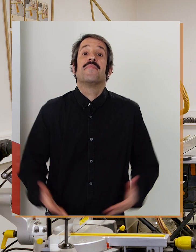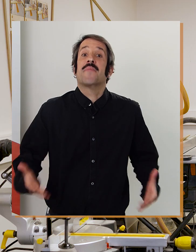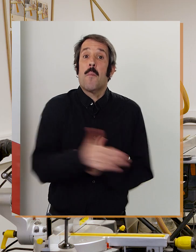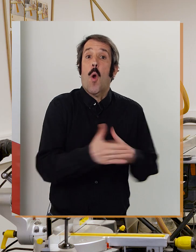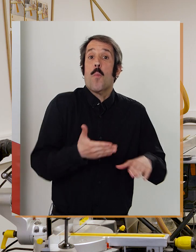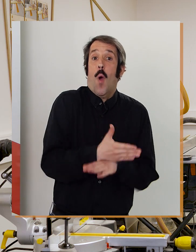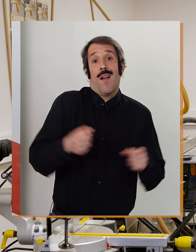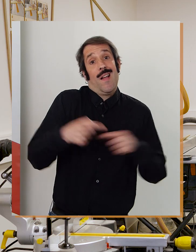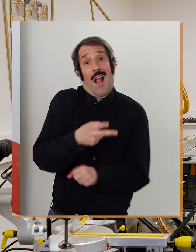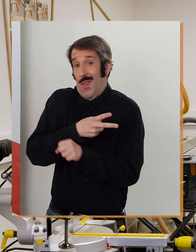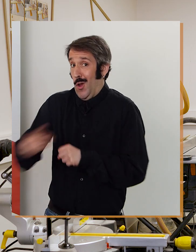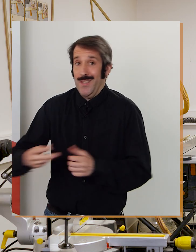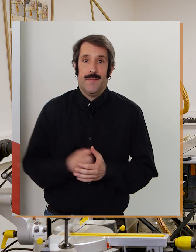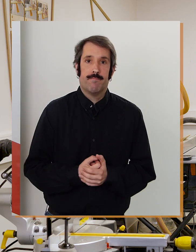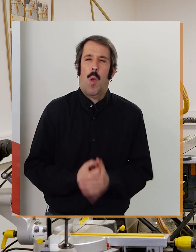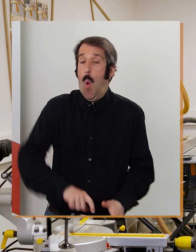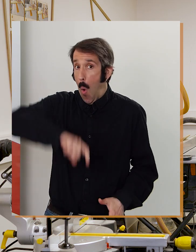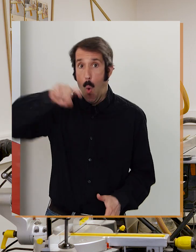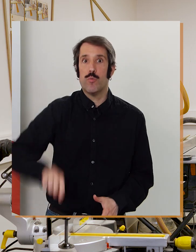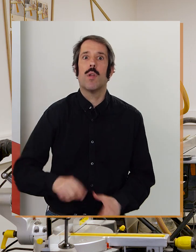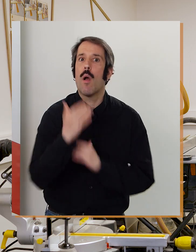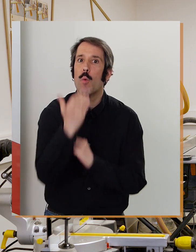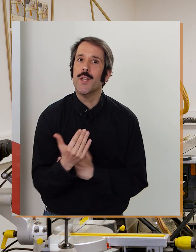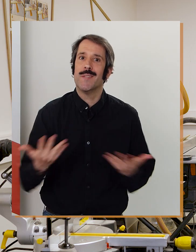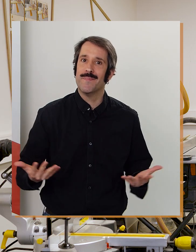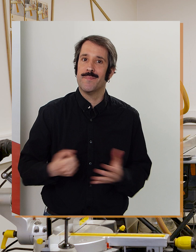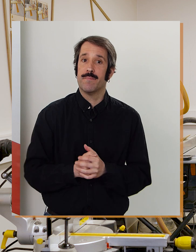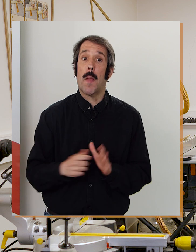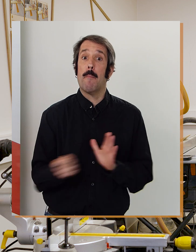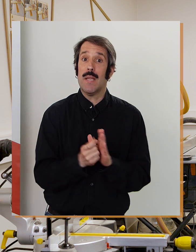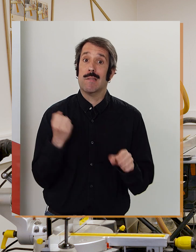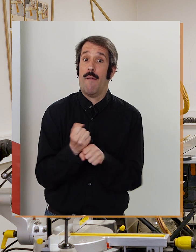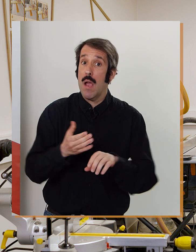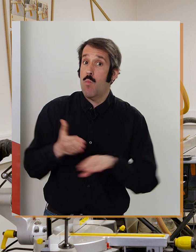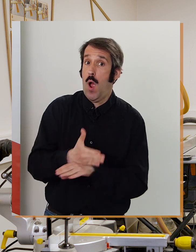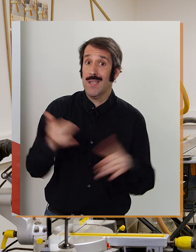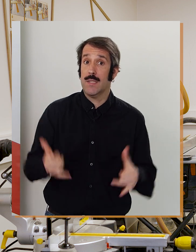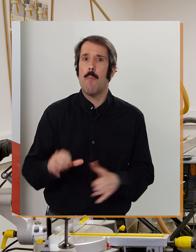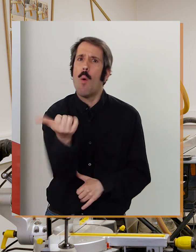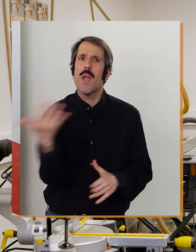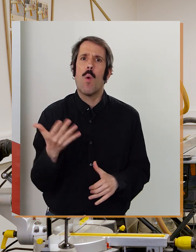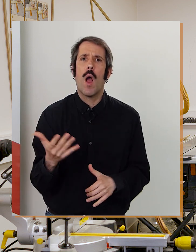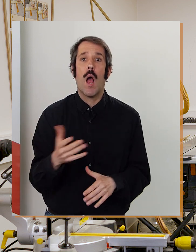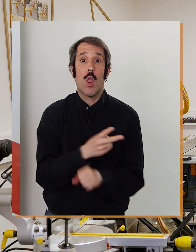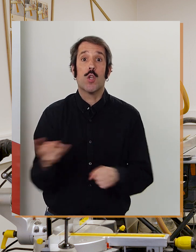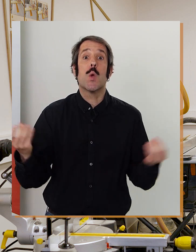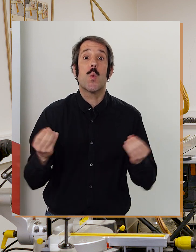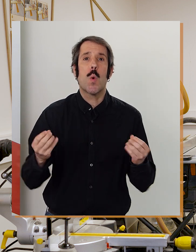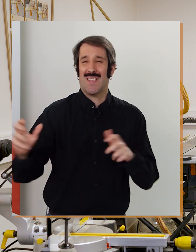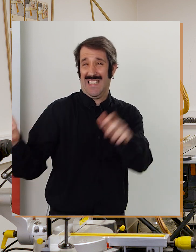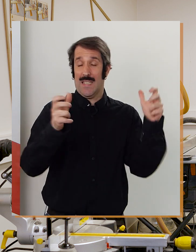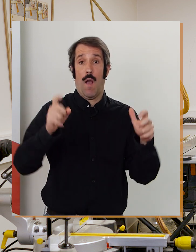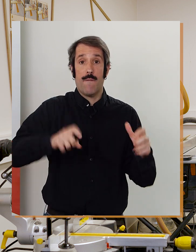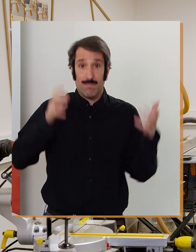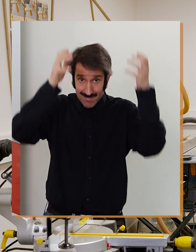Qui dit pôle bois, qui dit danger, il va falloir impérativement vous protéger quand vous serez en train de travailler ici. Premièrement, le premier source de danger va être le